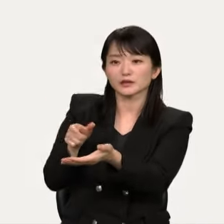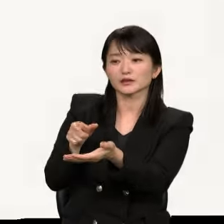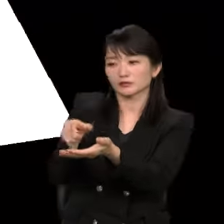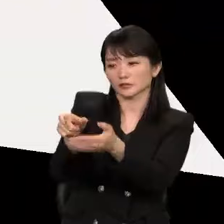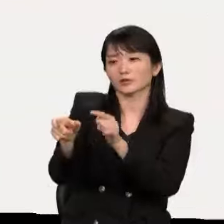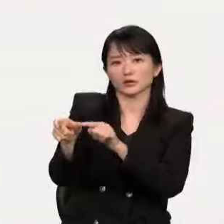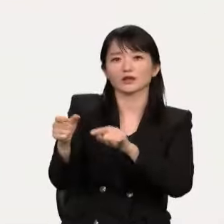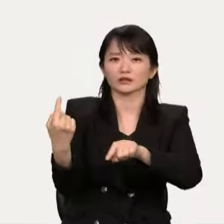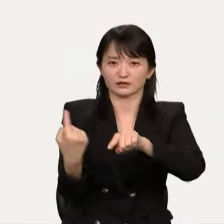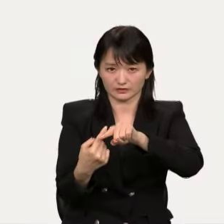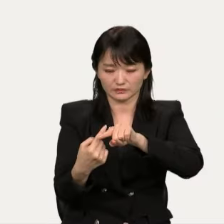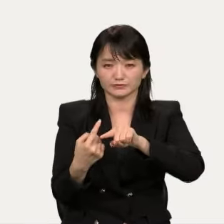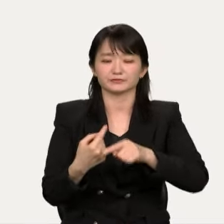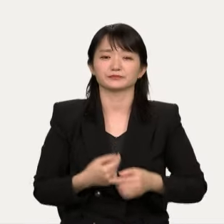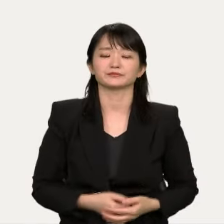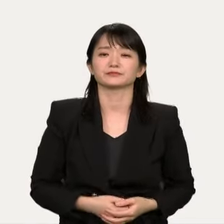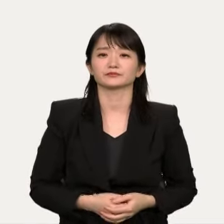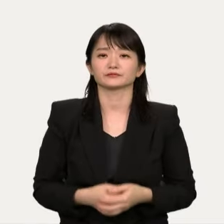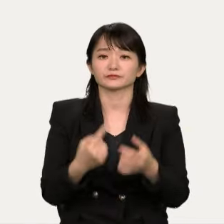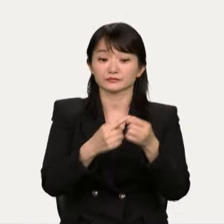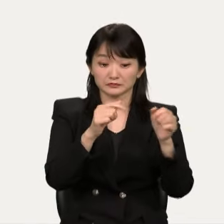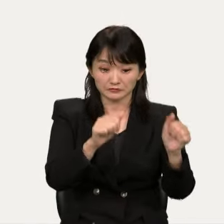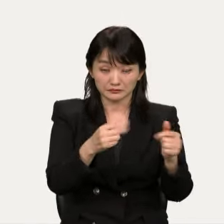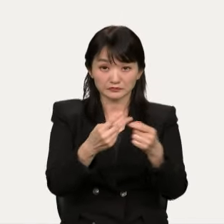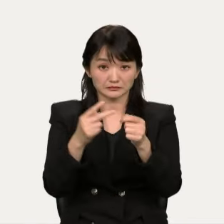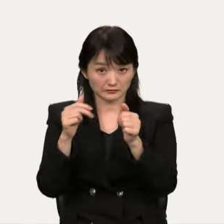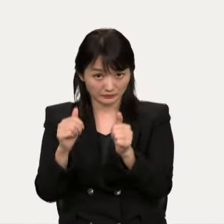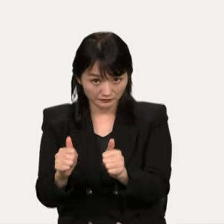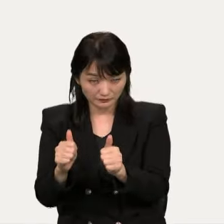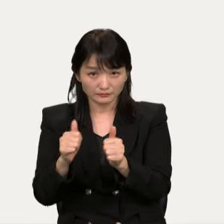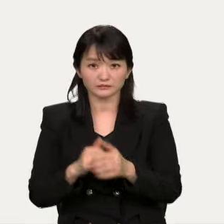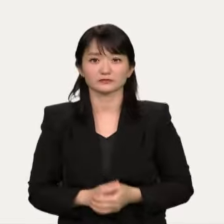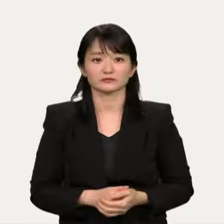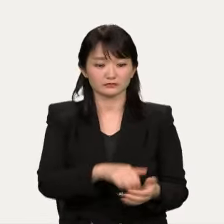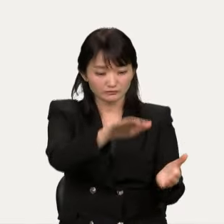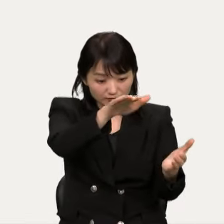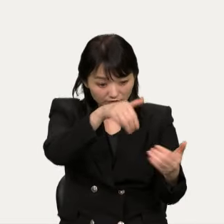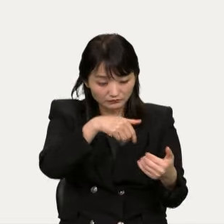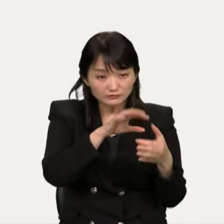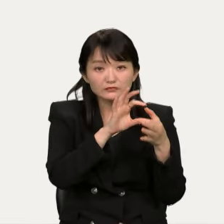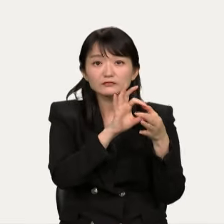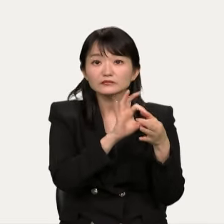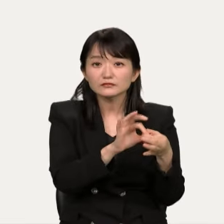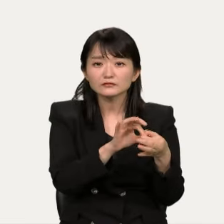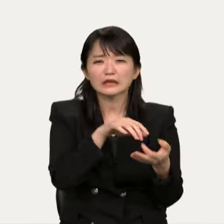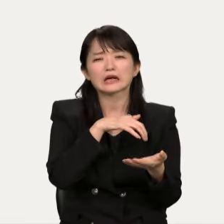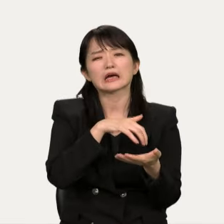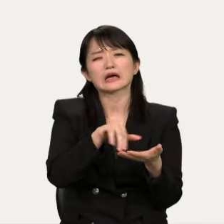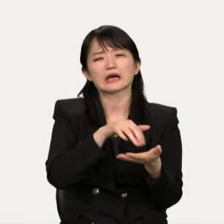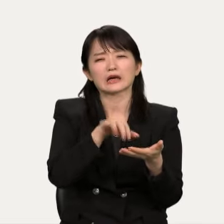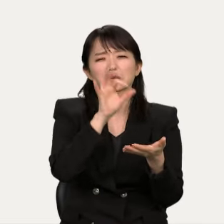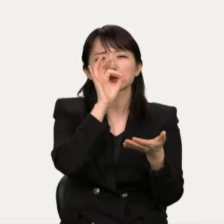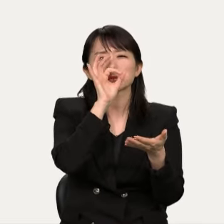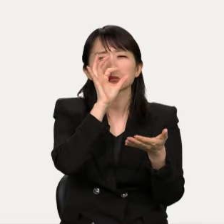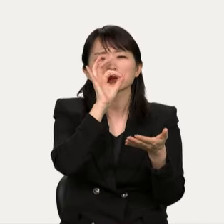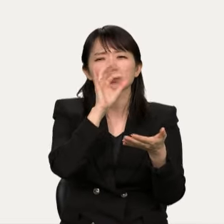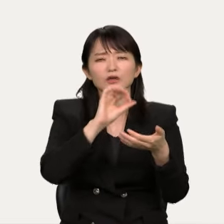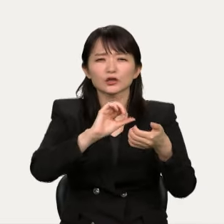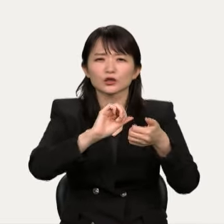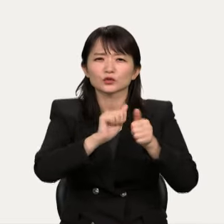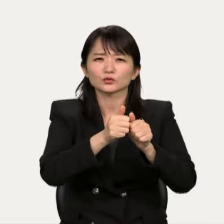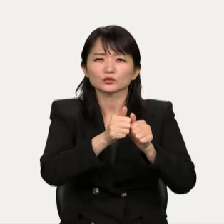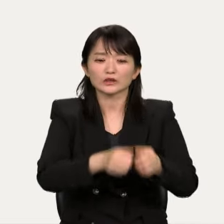설명했습니다. 그러면서 1심과 2심 재판부는 이 수익과 관련해선 산정이 불가하다, 시세 조종